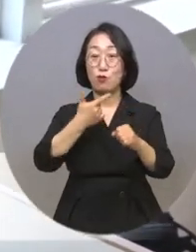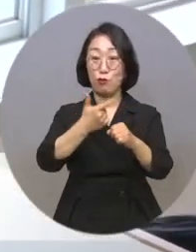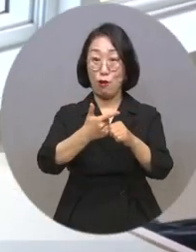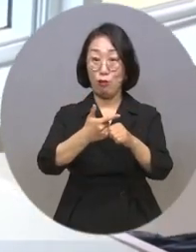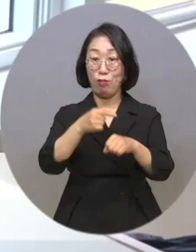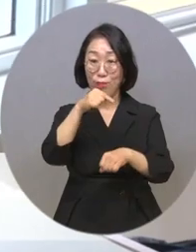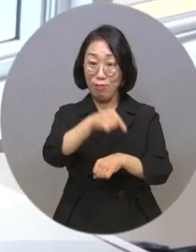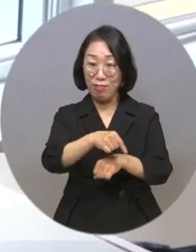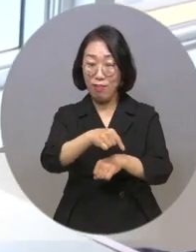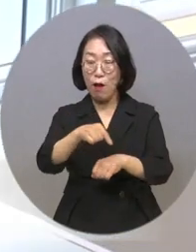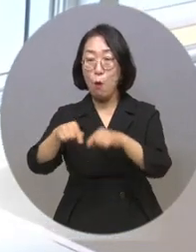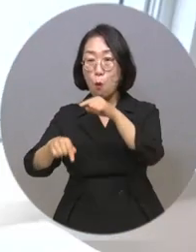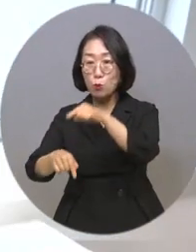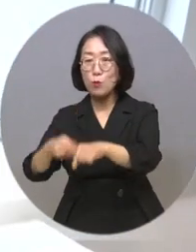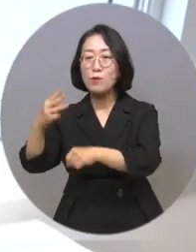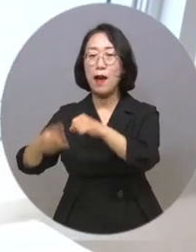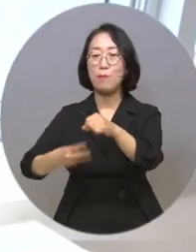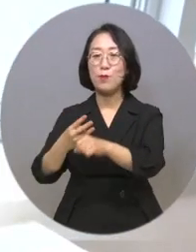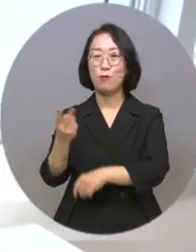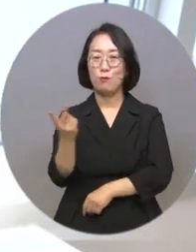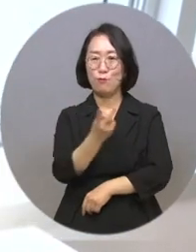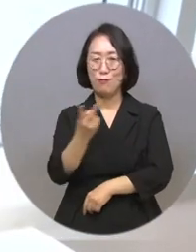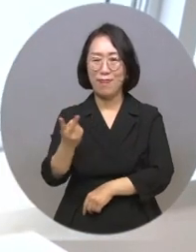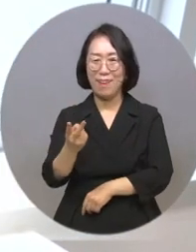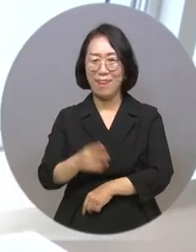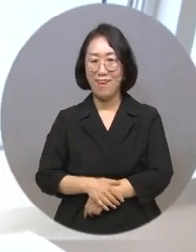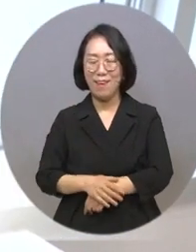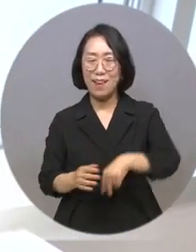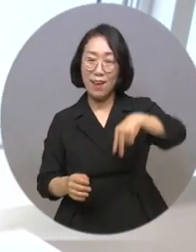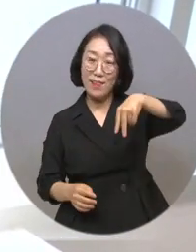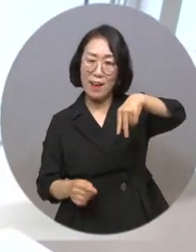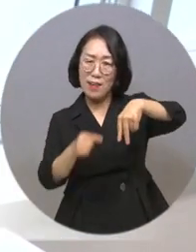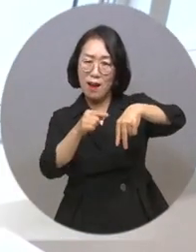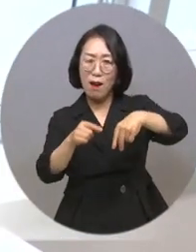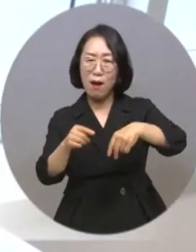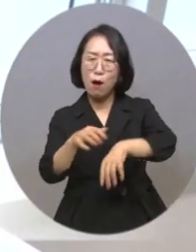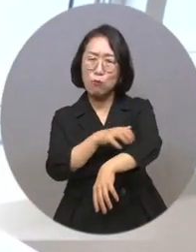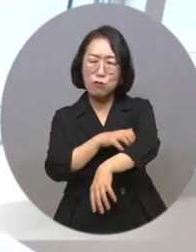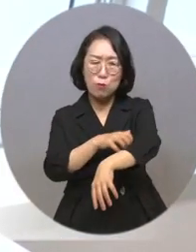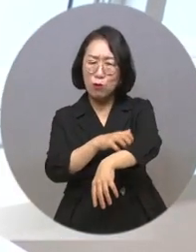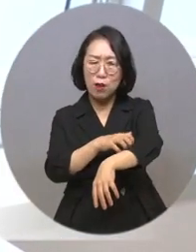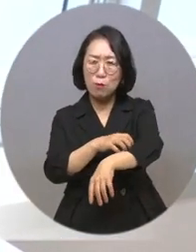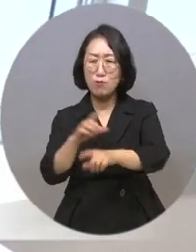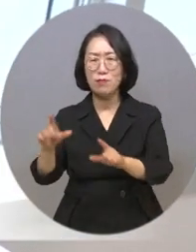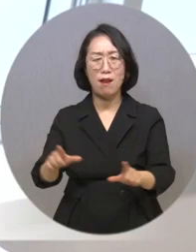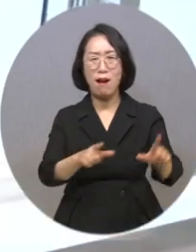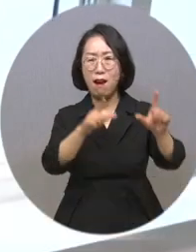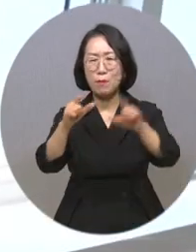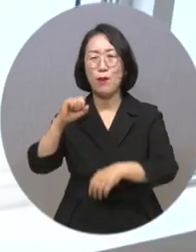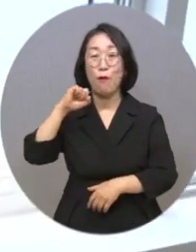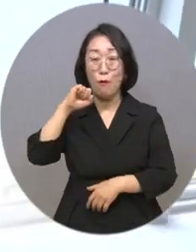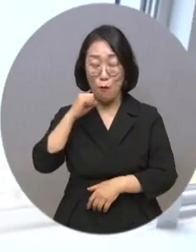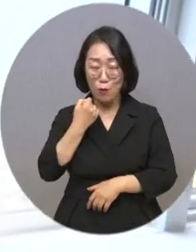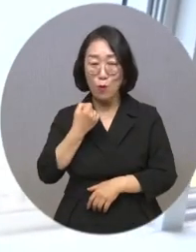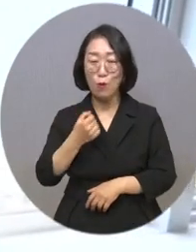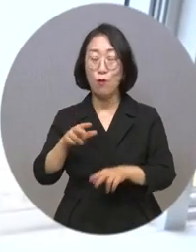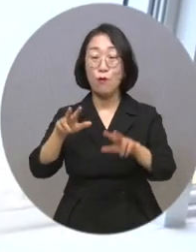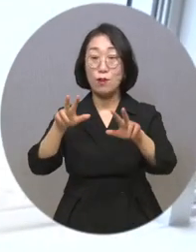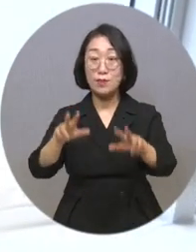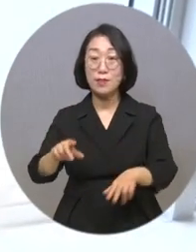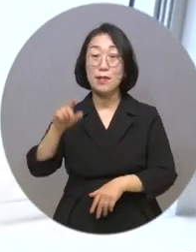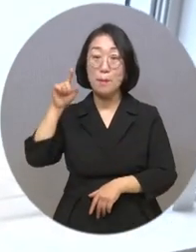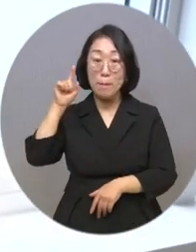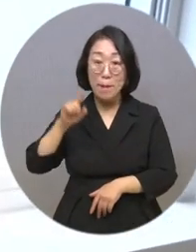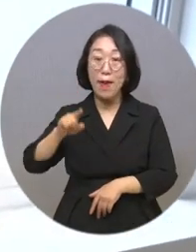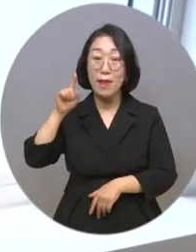왼쪽은, 오른쪽은 3년. 일단 다리가 불편하면 모든 것이 안 되잖아요. 삶의 질이 떨어지죠. 지금도 거의